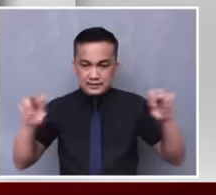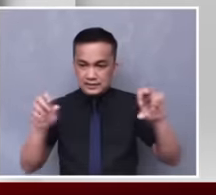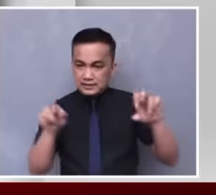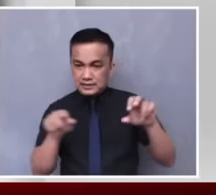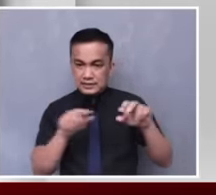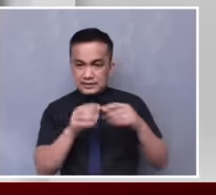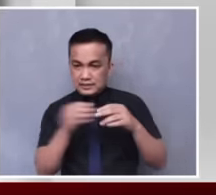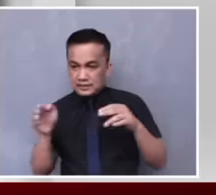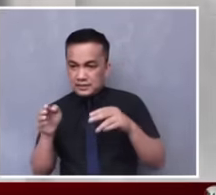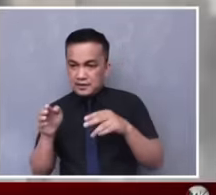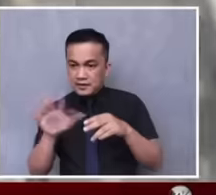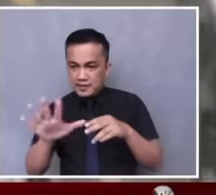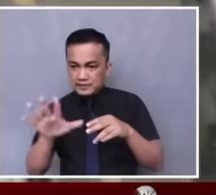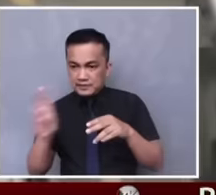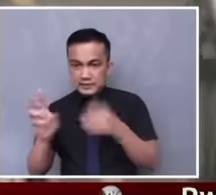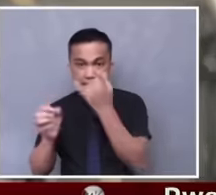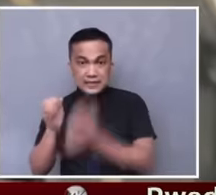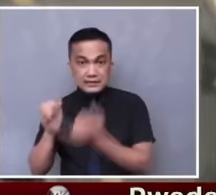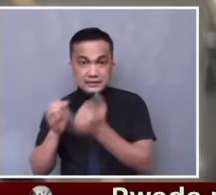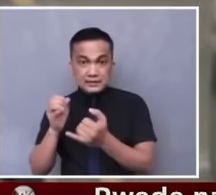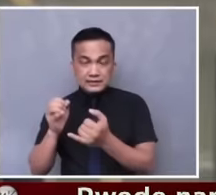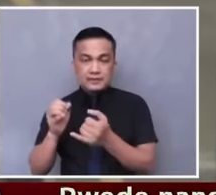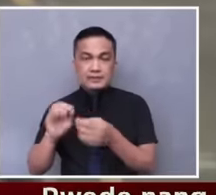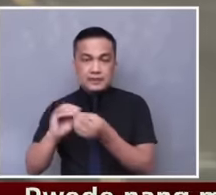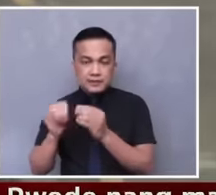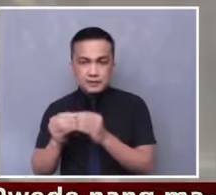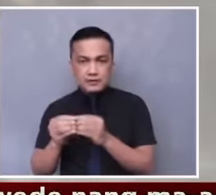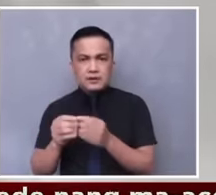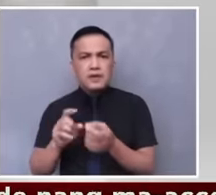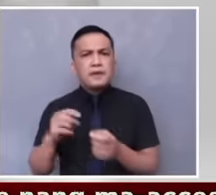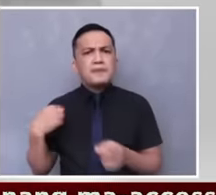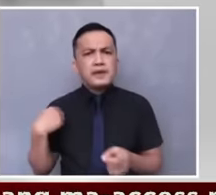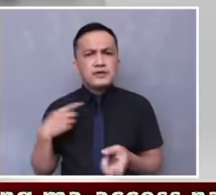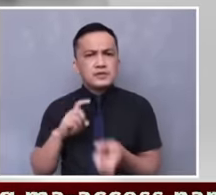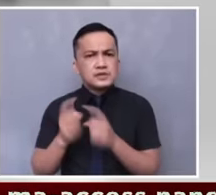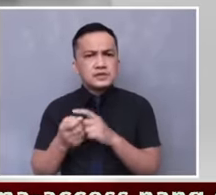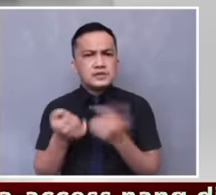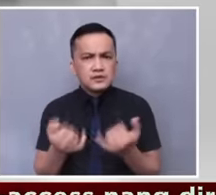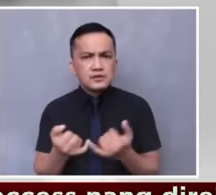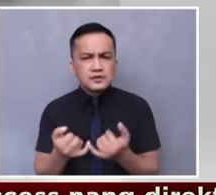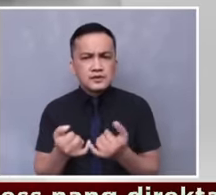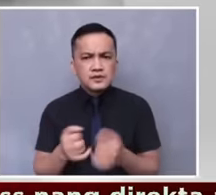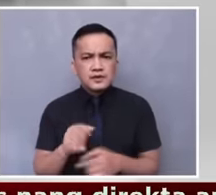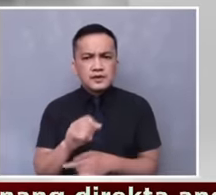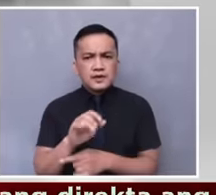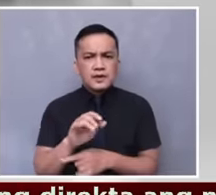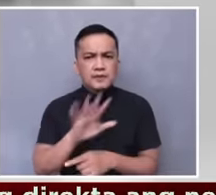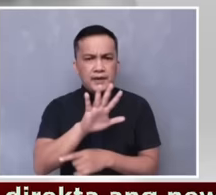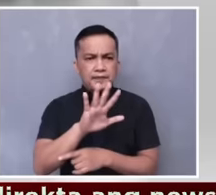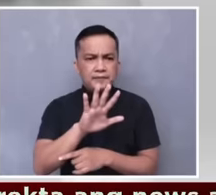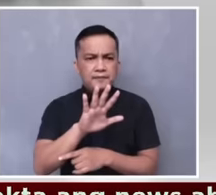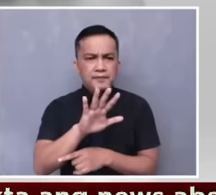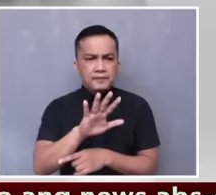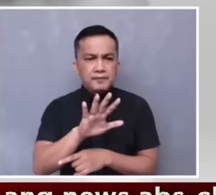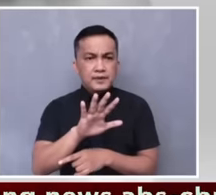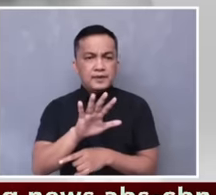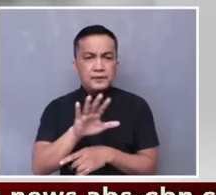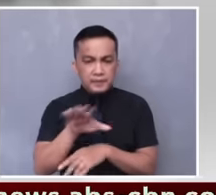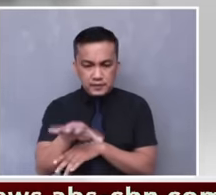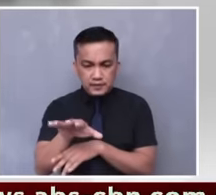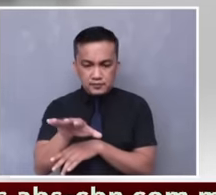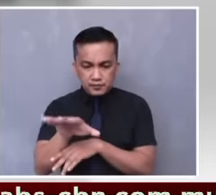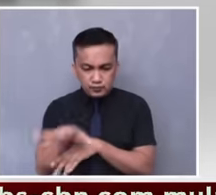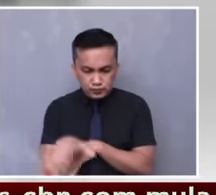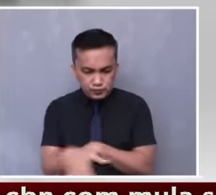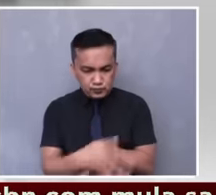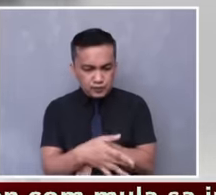6 ang plate numbers. Pero may pagbabago ang coding ngayon, mula 5 p.m. hanggang 8 p.m. lang, o yung tinatawag